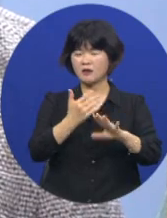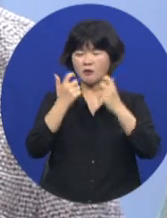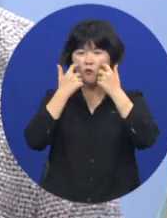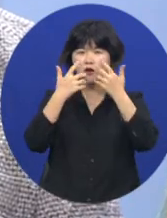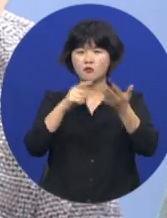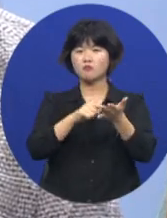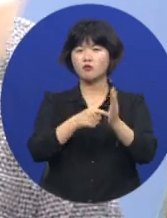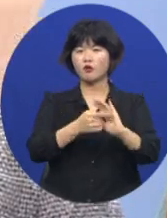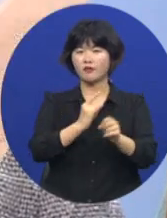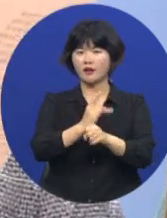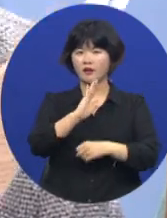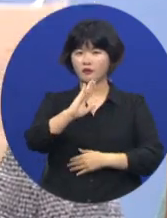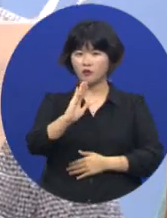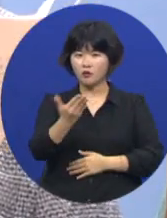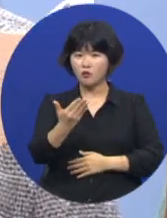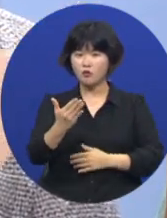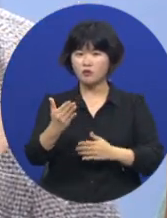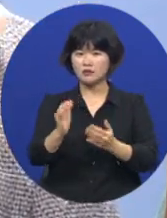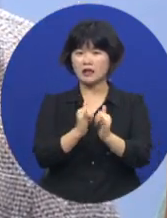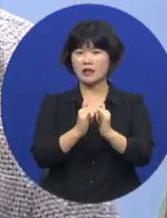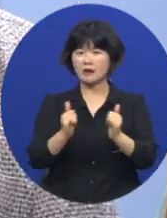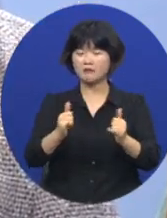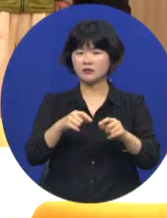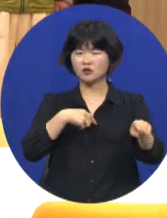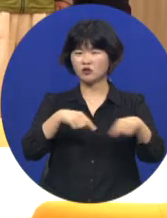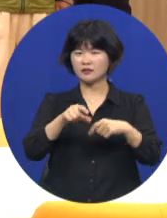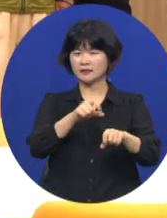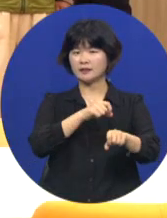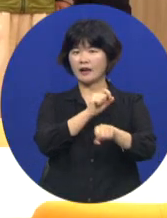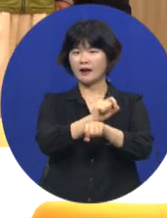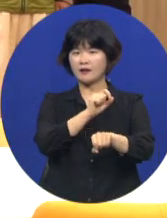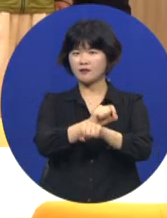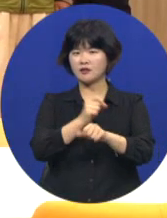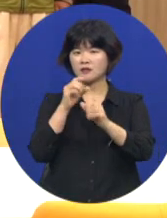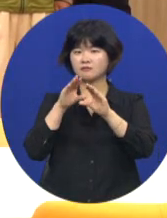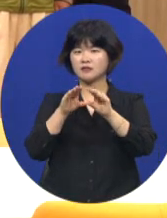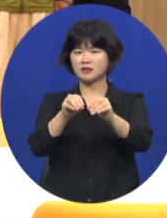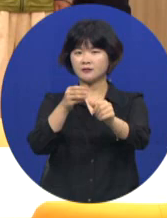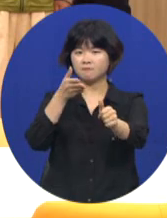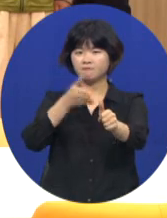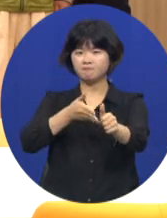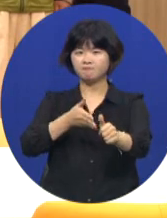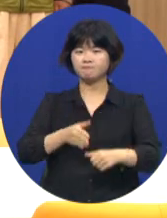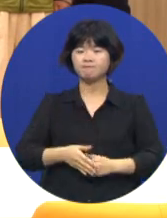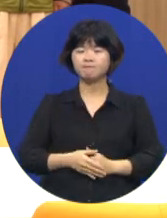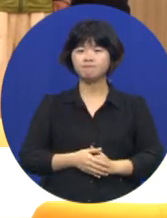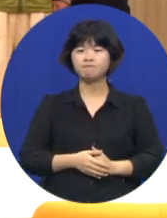분명하게 표명하고 주민을 현혹하는 정치 행위를 중단하라고 요구했습니다.